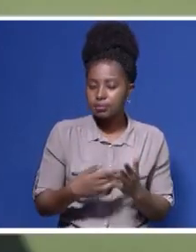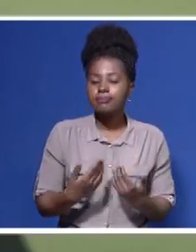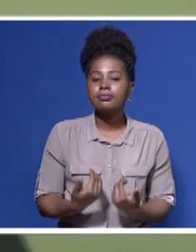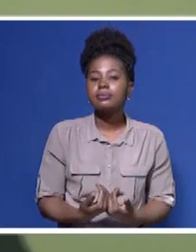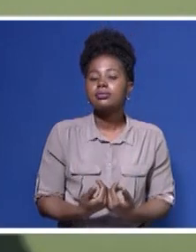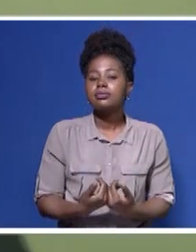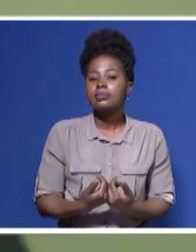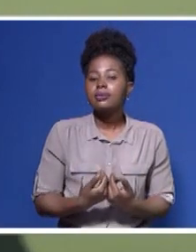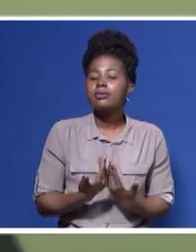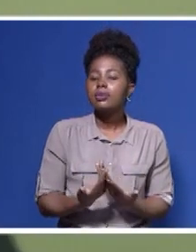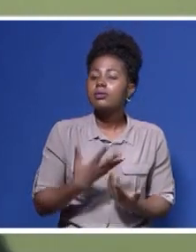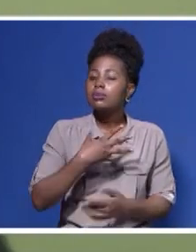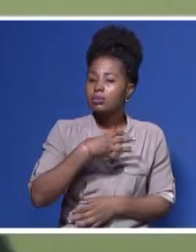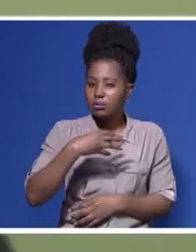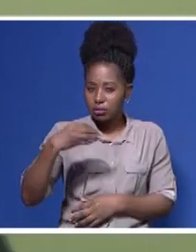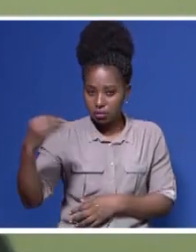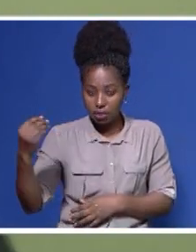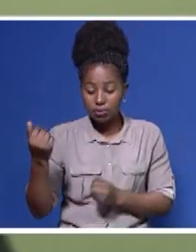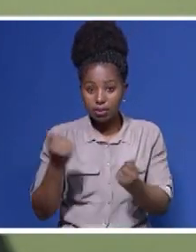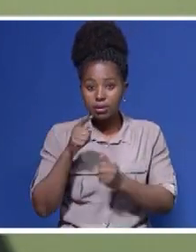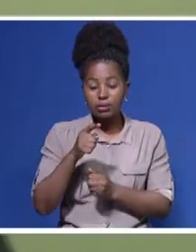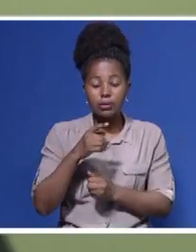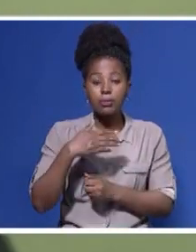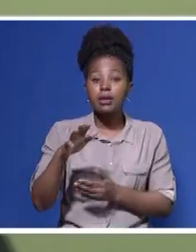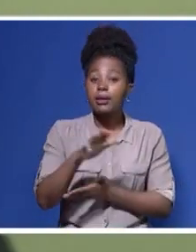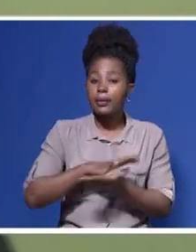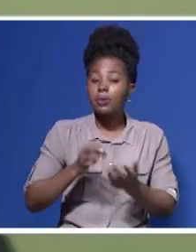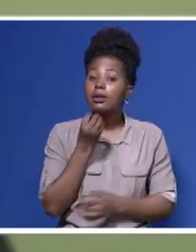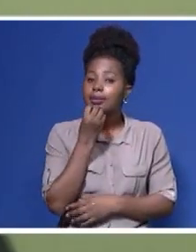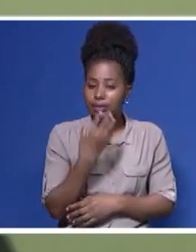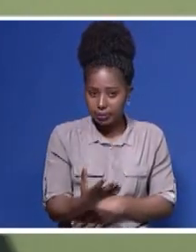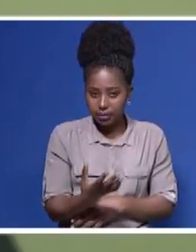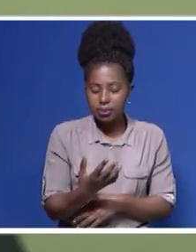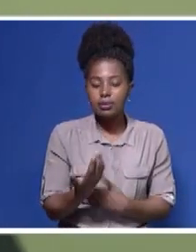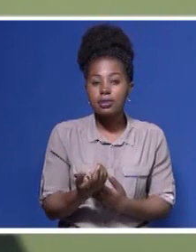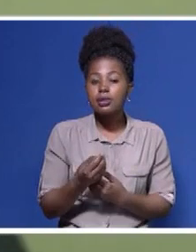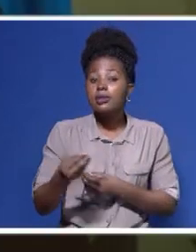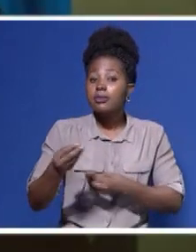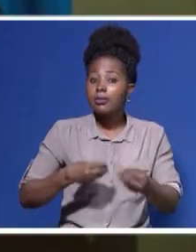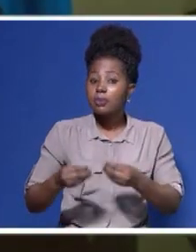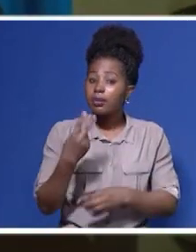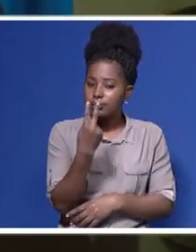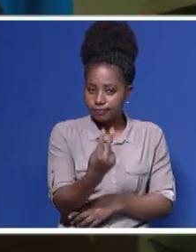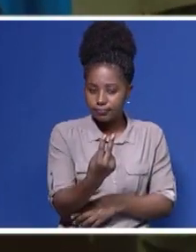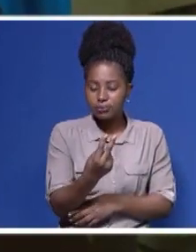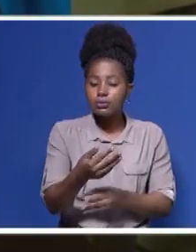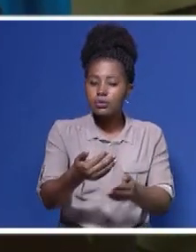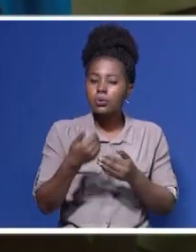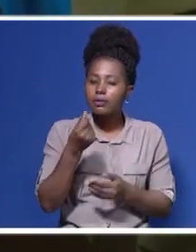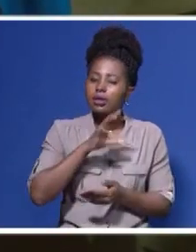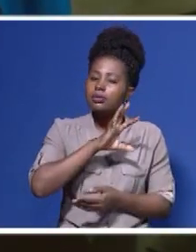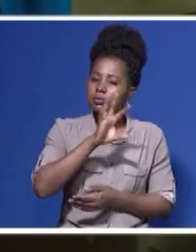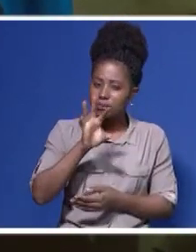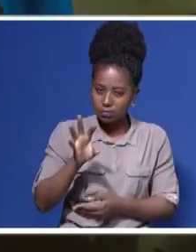na wakaondoka na gari hiyo kuelekea maeneo ya Temeke maduka mawili na kuchukua fedha